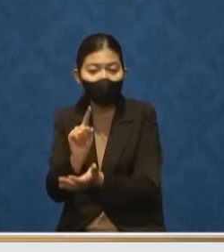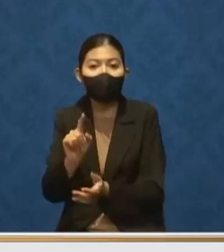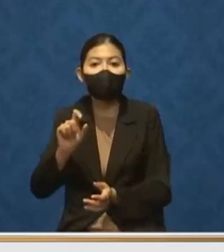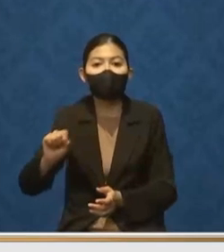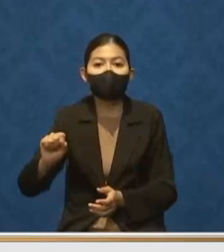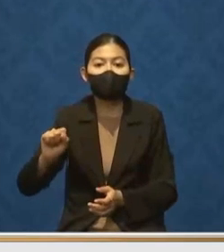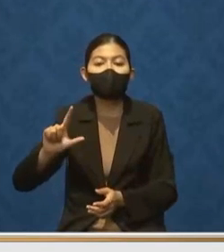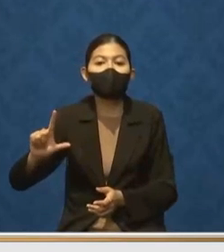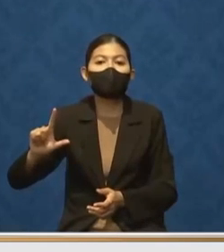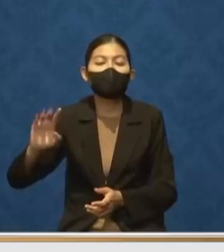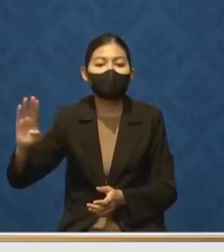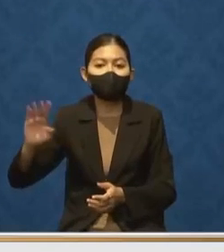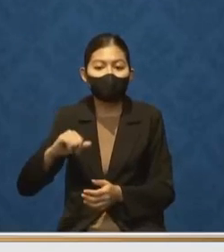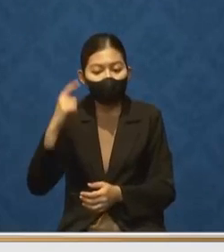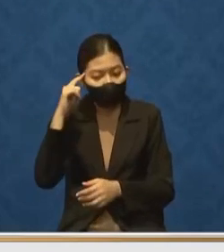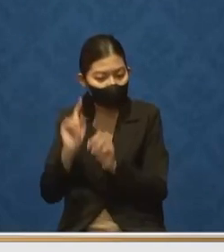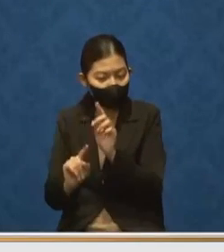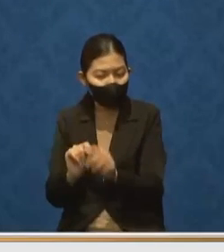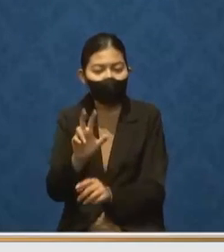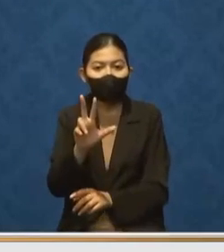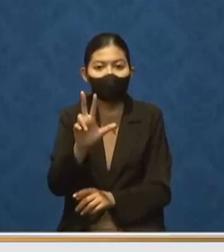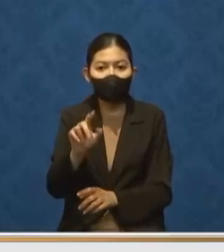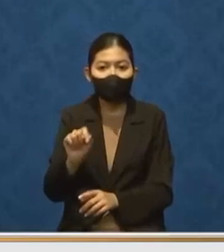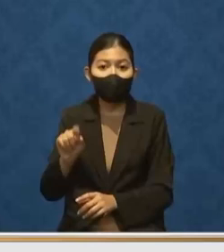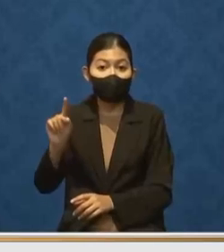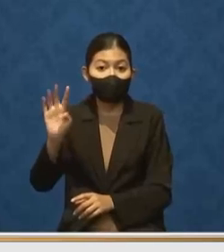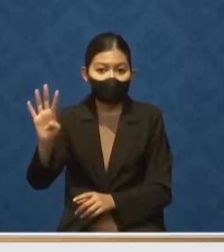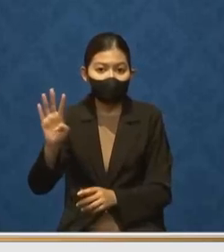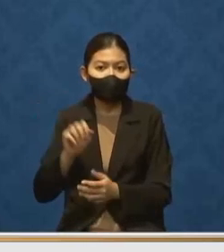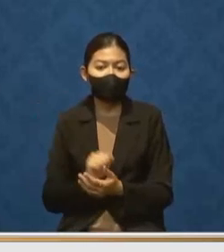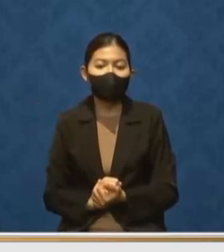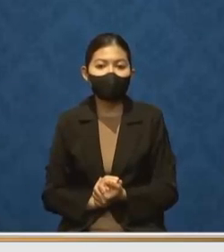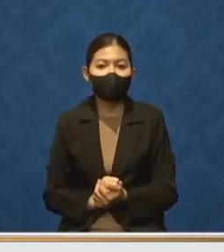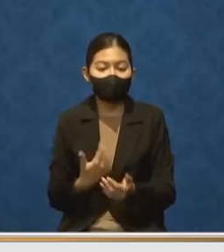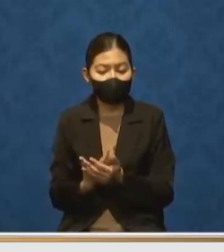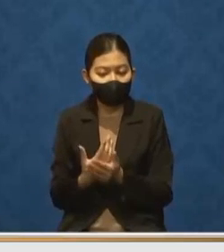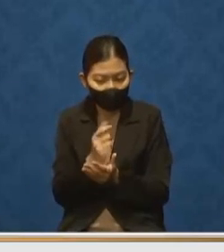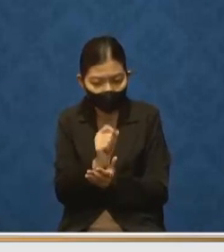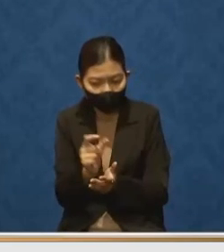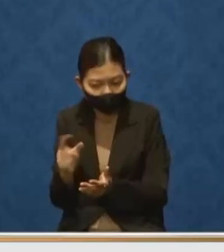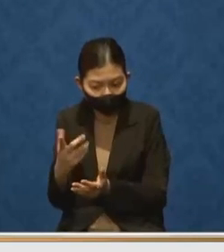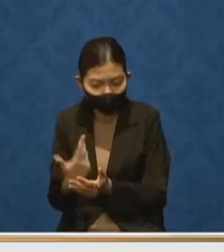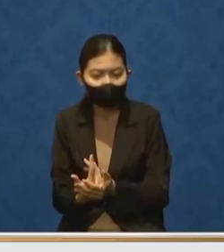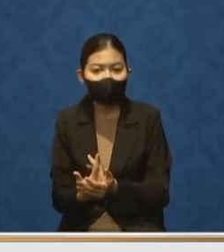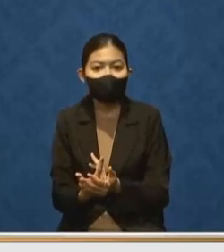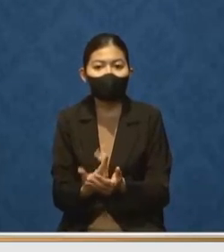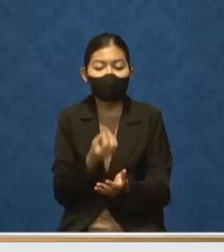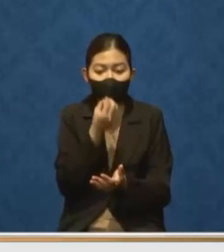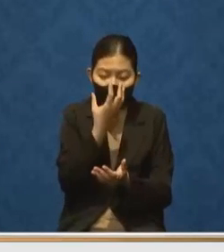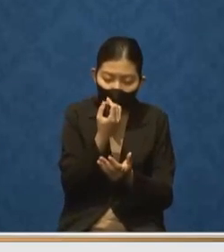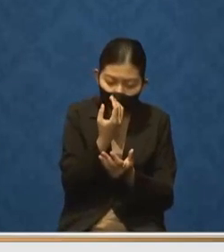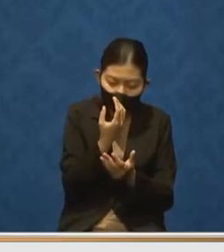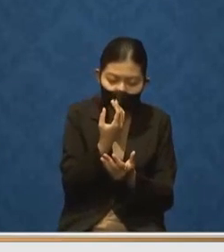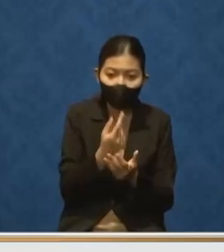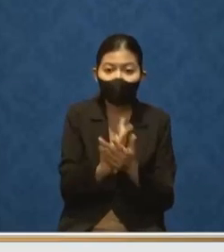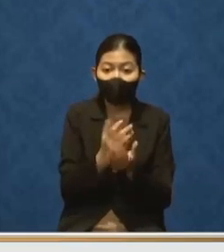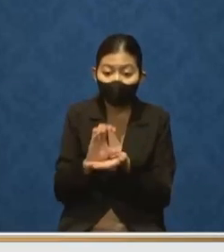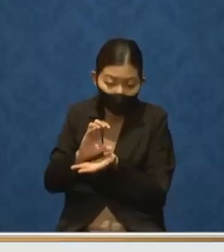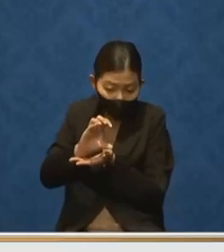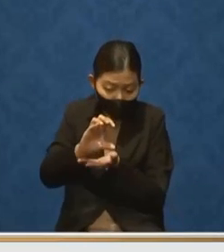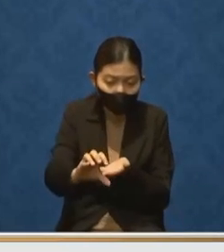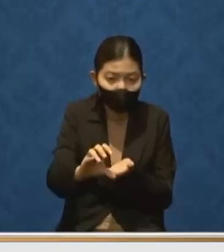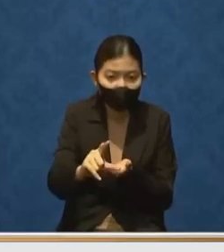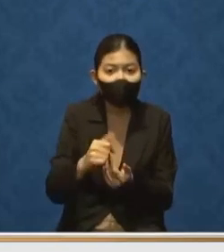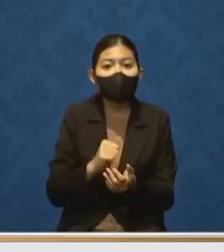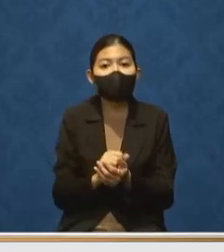ล้านบาทคิดเป็นร้อยละ 3.14 ทั้งนี้รายจ่ายชำระคืนต้นเงินกู้เป็นรายจ่ายลงทุนกรณีการ